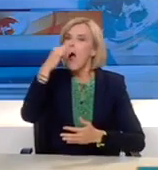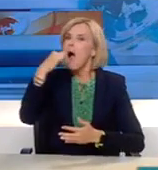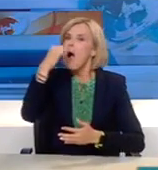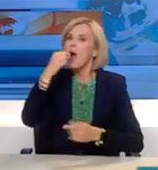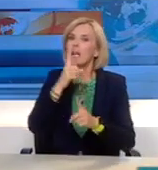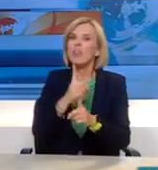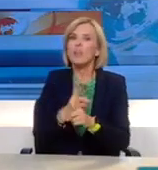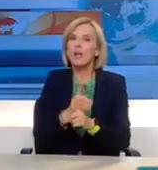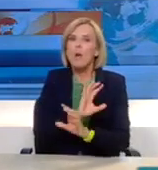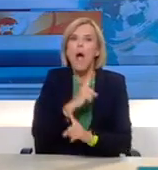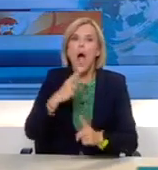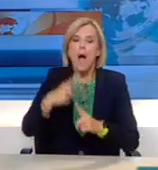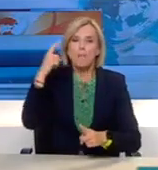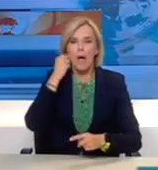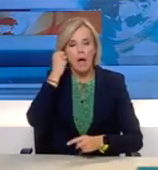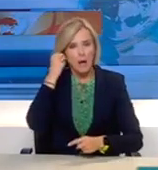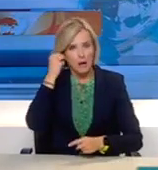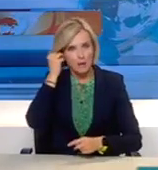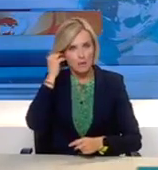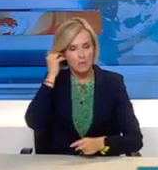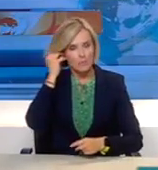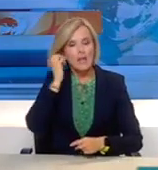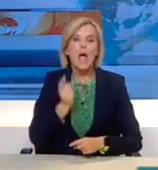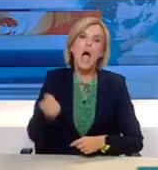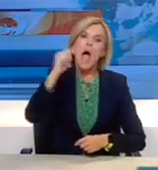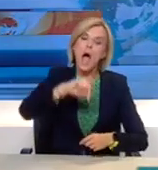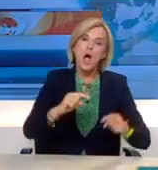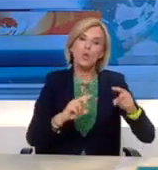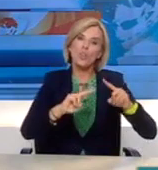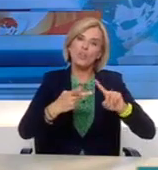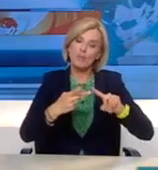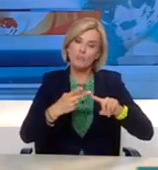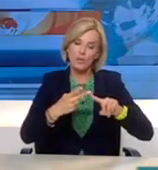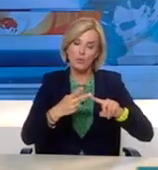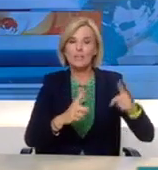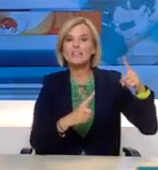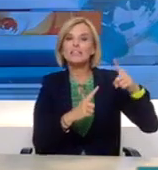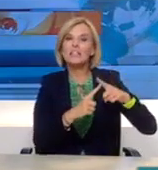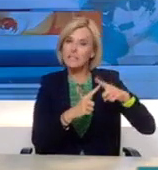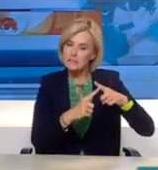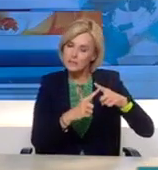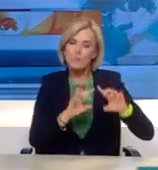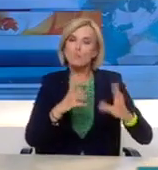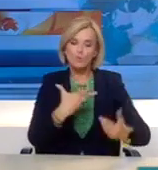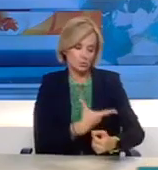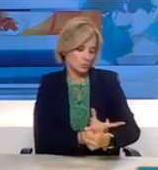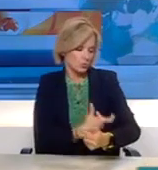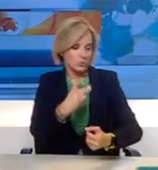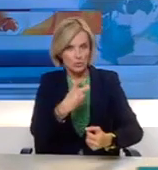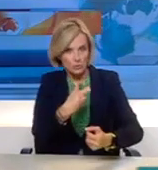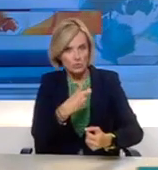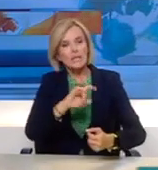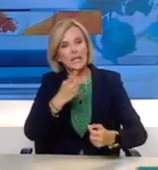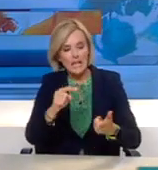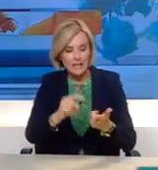μια ειδική μπατονέτα. Η άλλη κατηγορία αφορά τις εξετάσεις αντισωμάτων και γίνεται με λήψη αίματος είτε από το δάχτυλο είτε από τη φλέβα